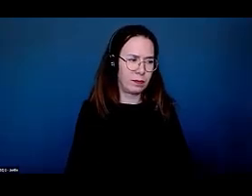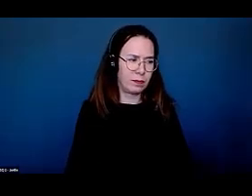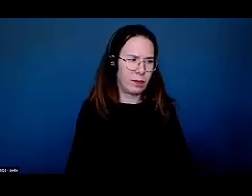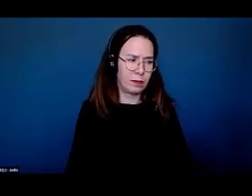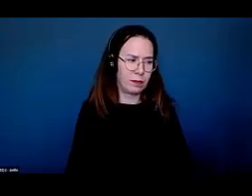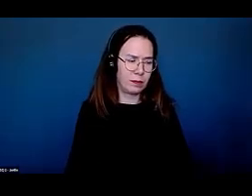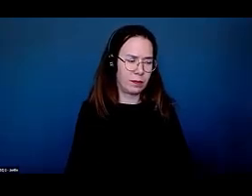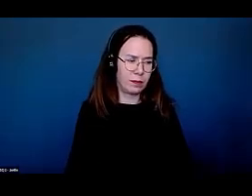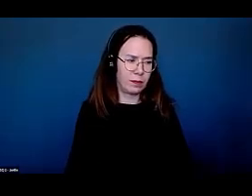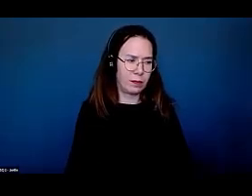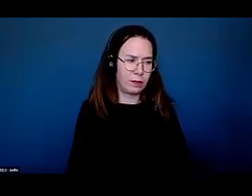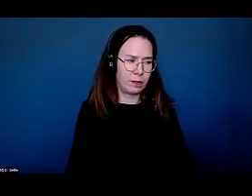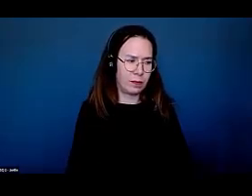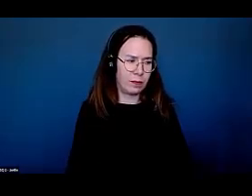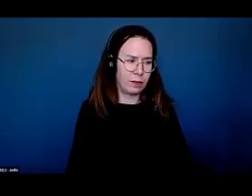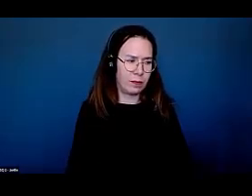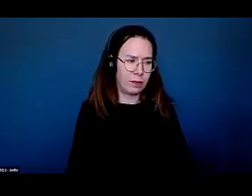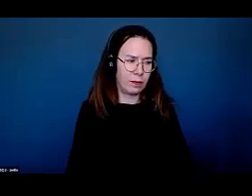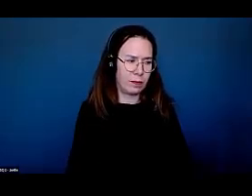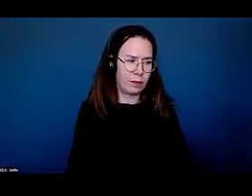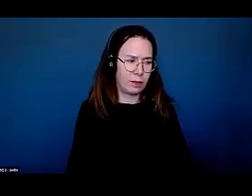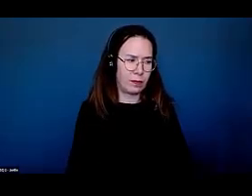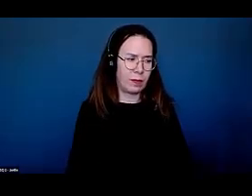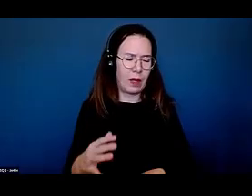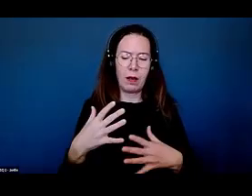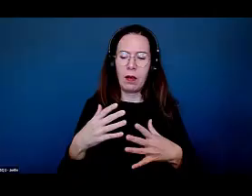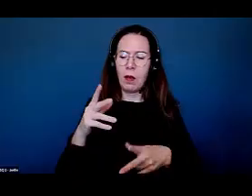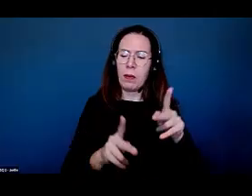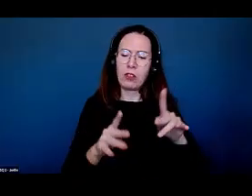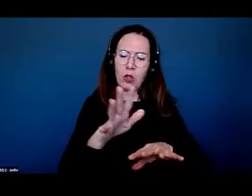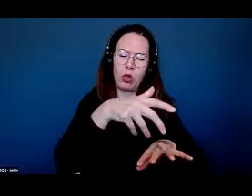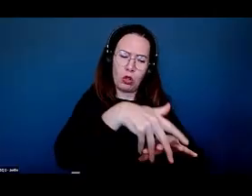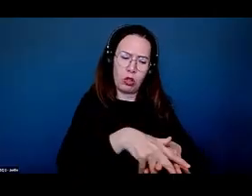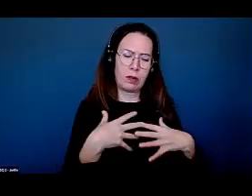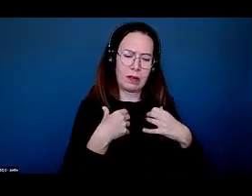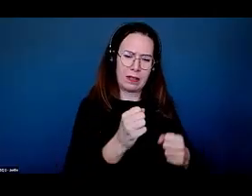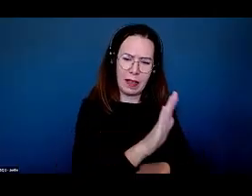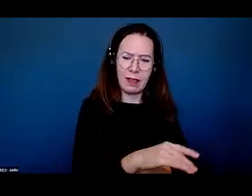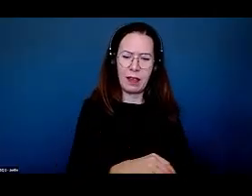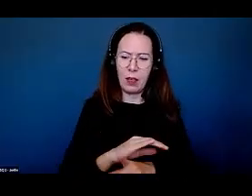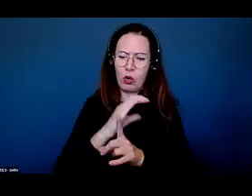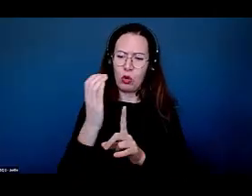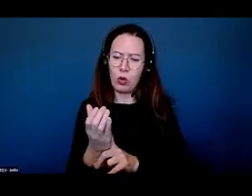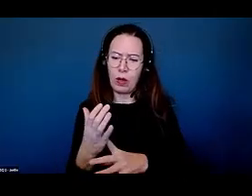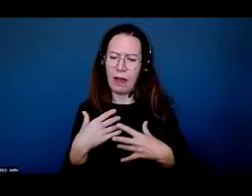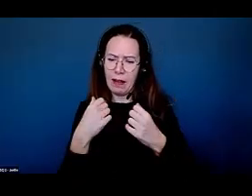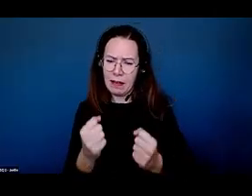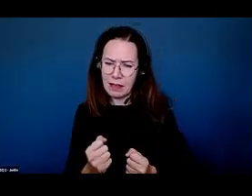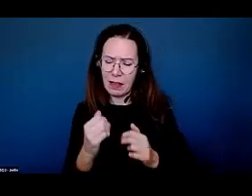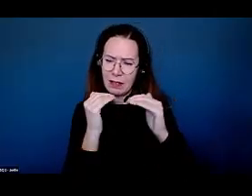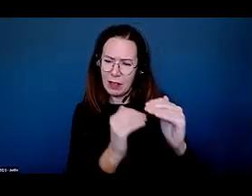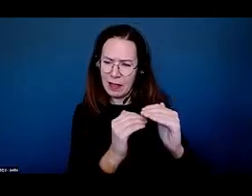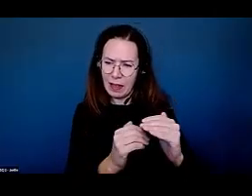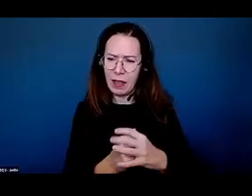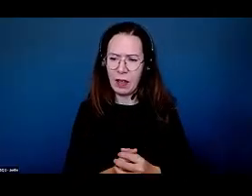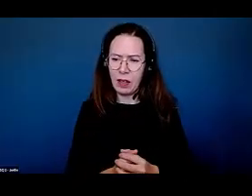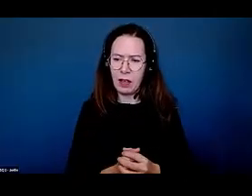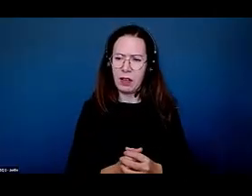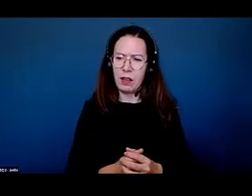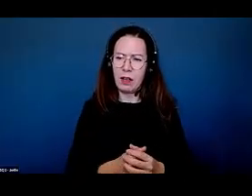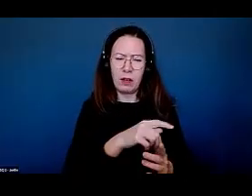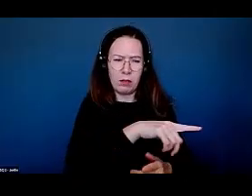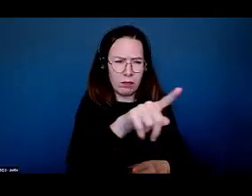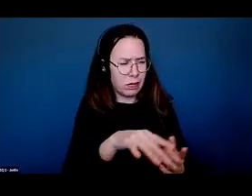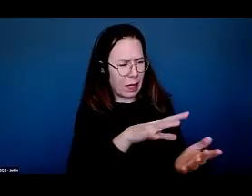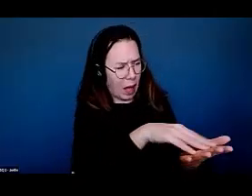de continuer de parler de la santé des peuples autochtones, de la sécurité culturelle. On arrive vraiment